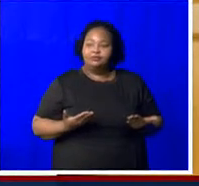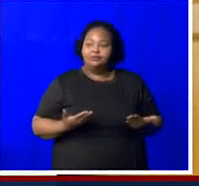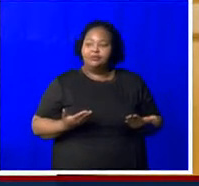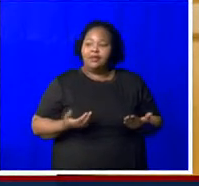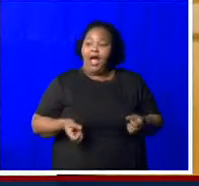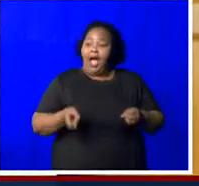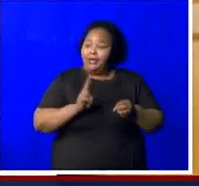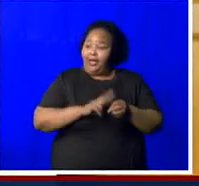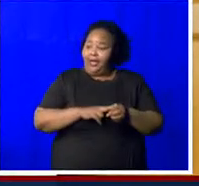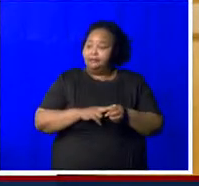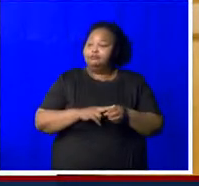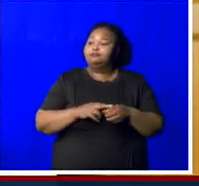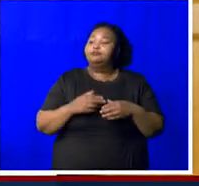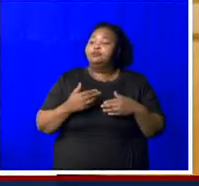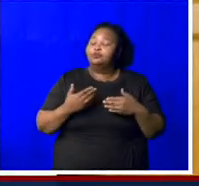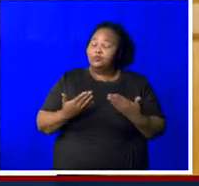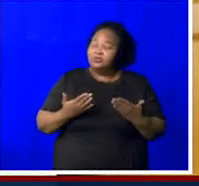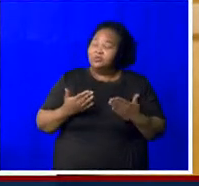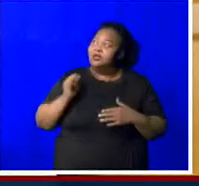ingasuki kuNkulunkulu